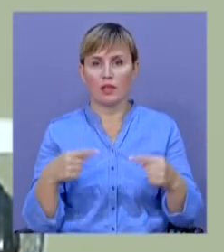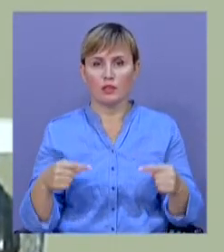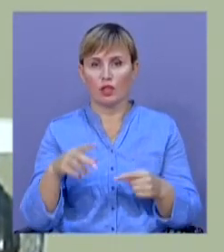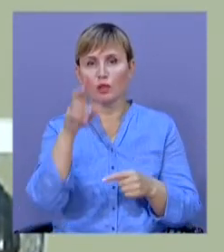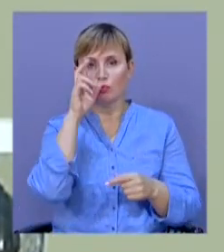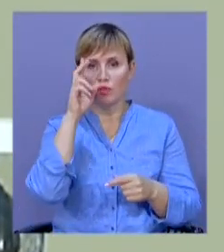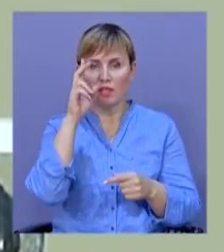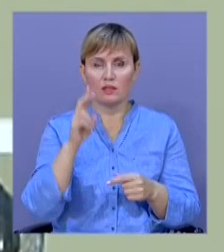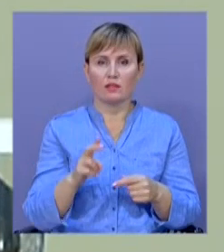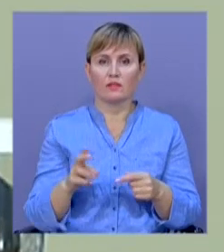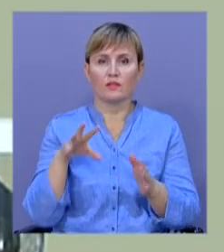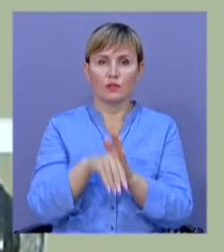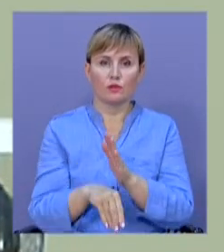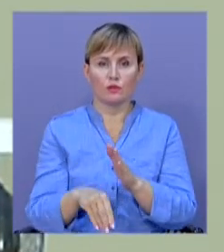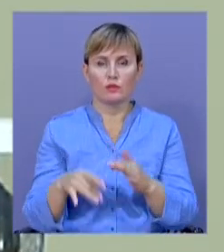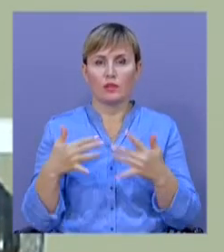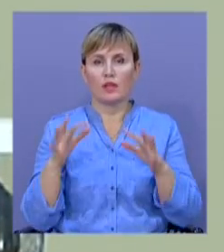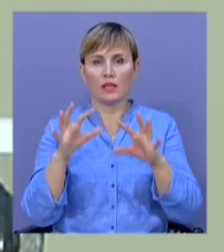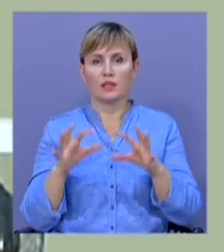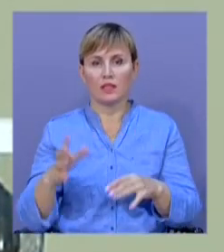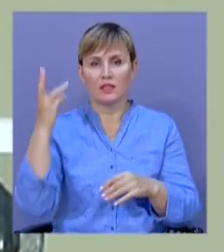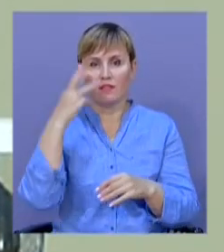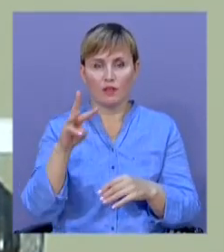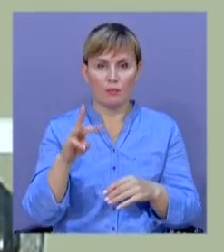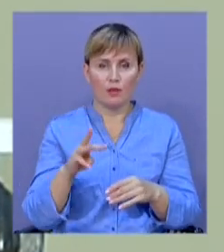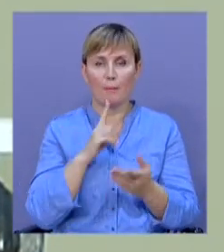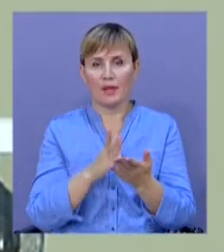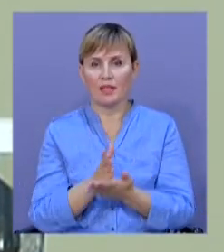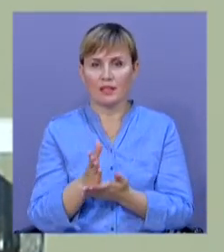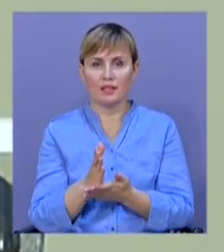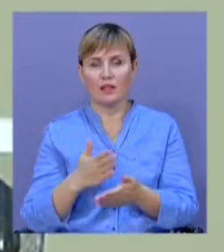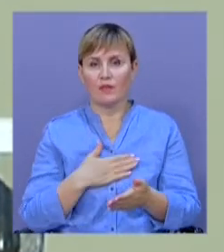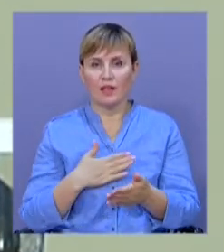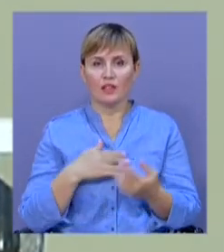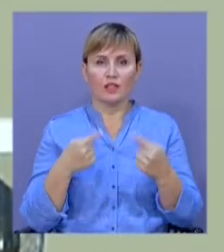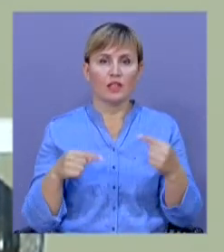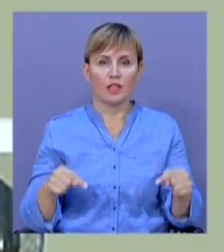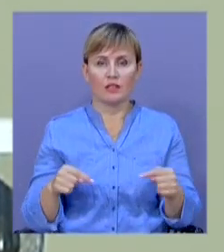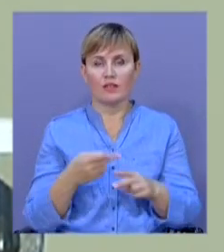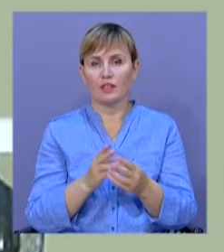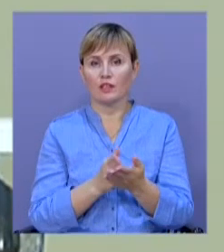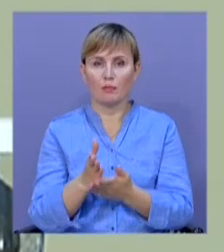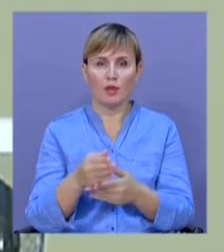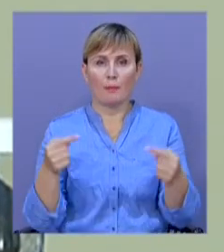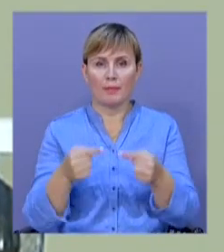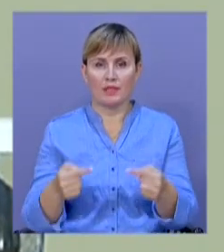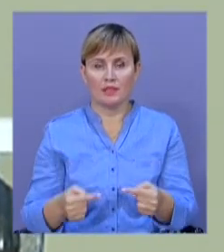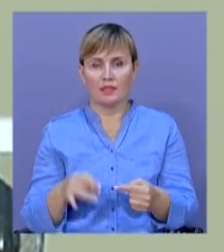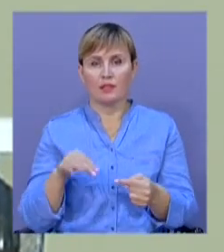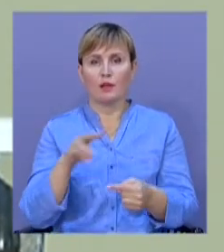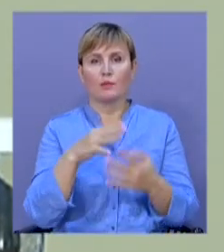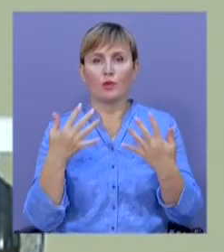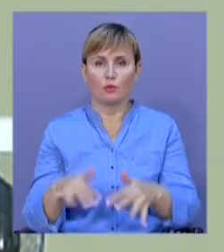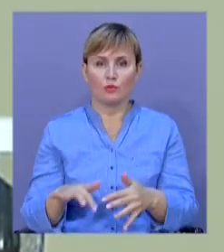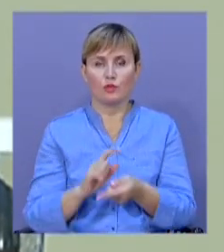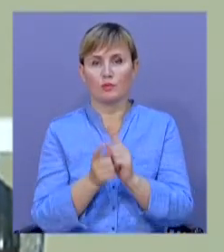государство, встроенное в контексте современной геополитики. Наши тактические шаги в этих направлениях определены, и мы уже перешли